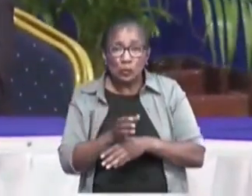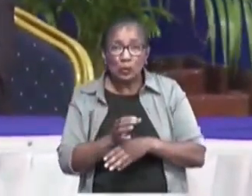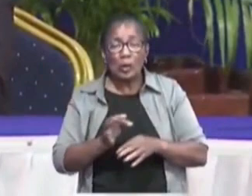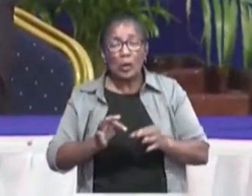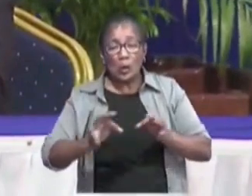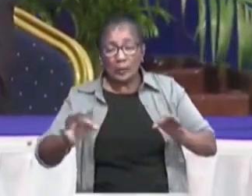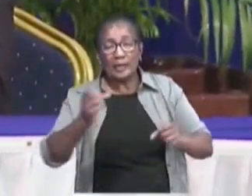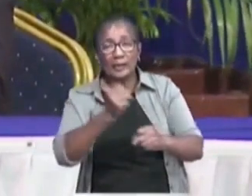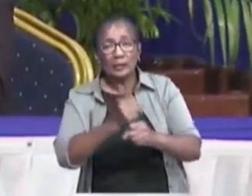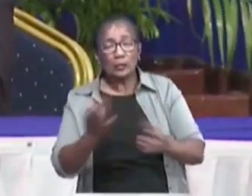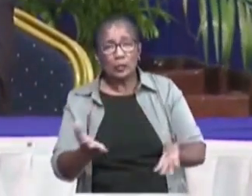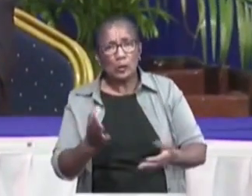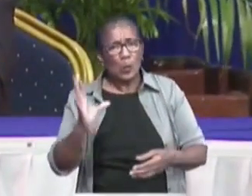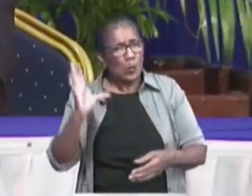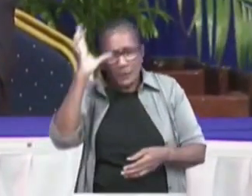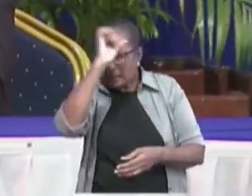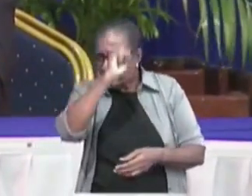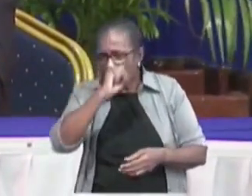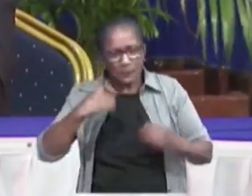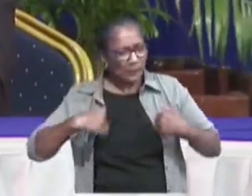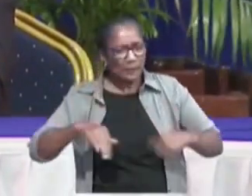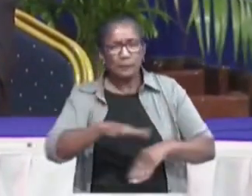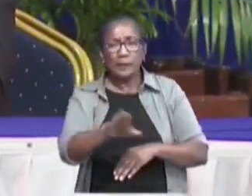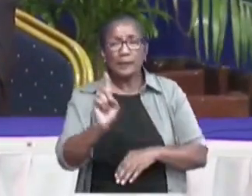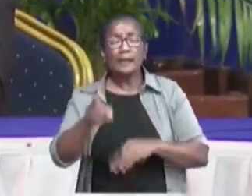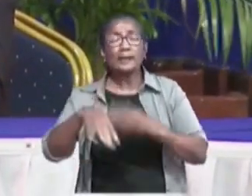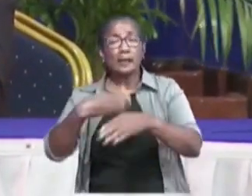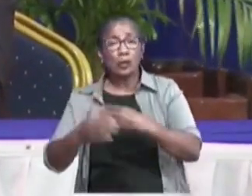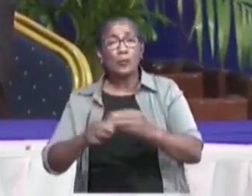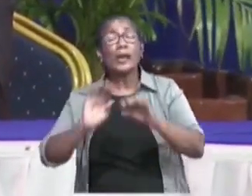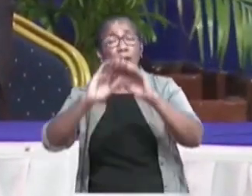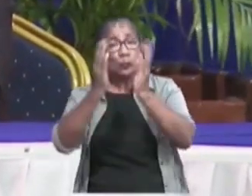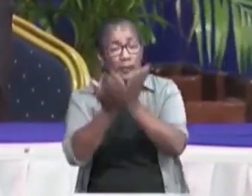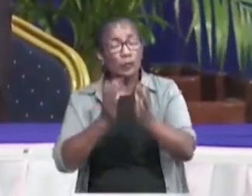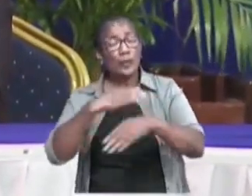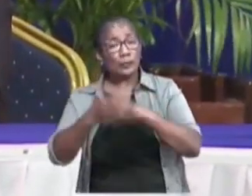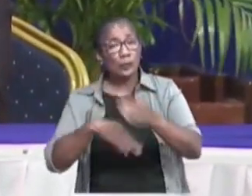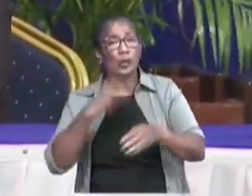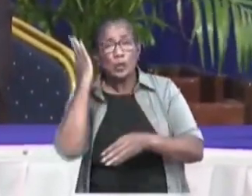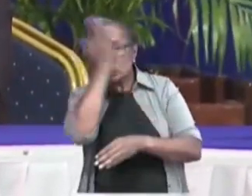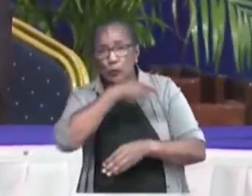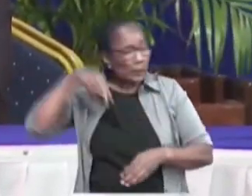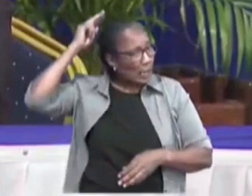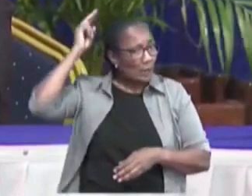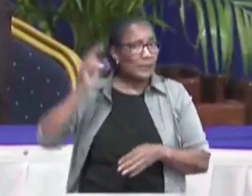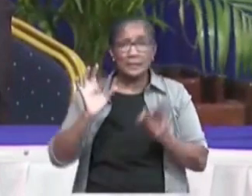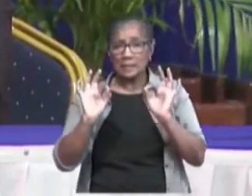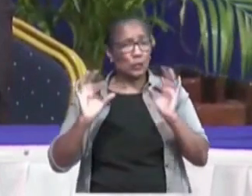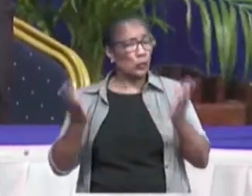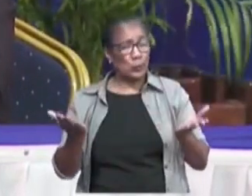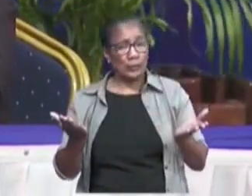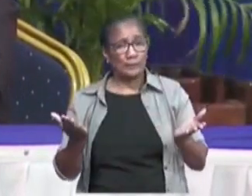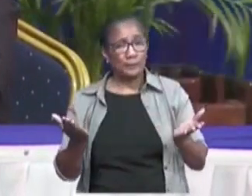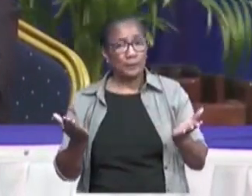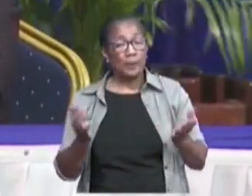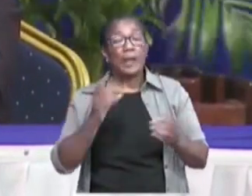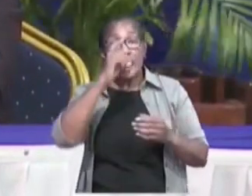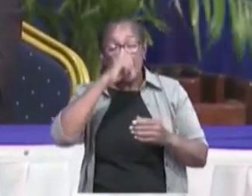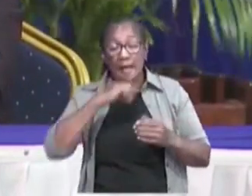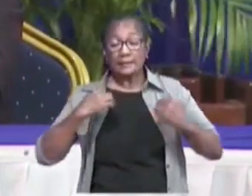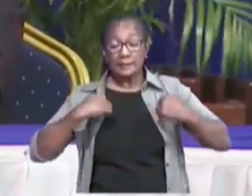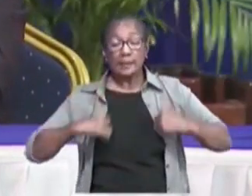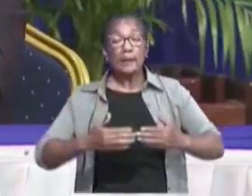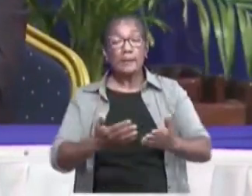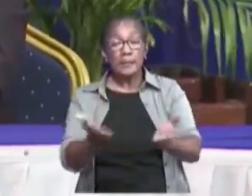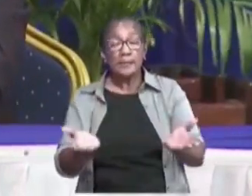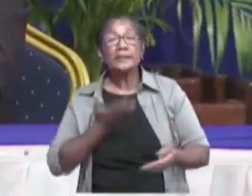beseffen het misschien niet genoeg als gemeenschap, maar dat gaat gebeuren. Dat gaat wereldwijd gebeuren. Suriname is niet uniek. Dus als de gemeenschap